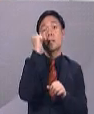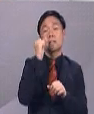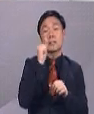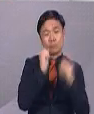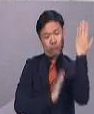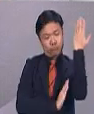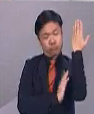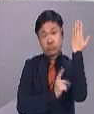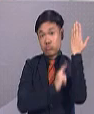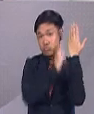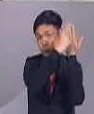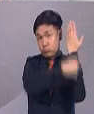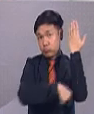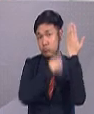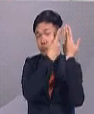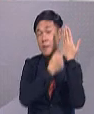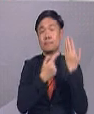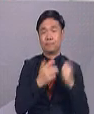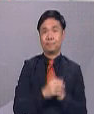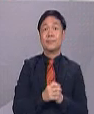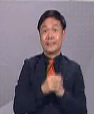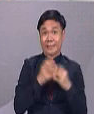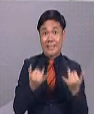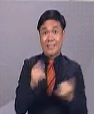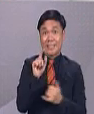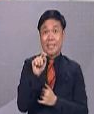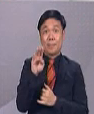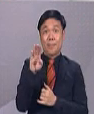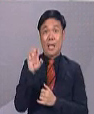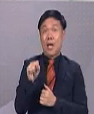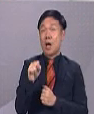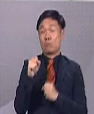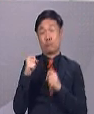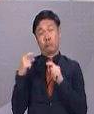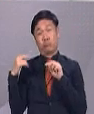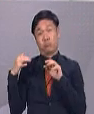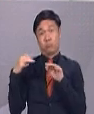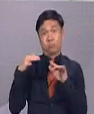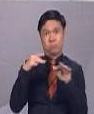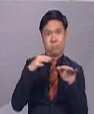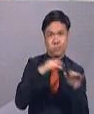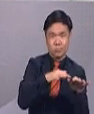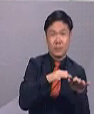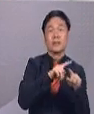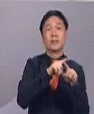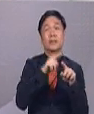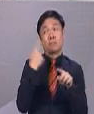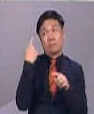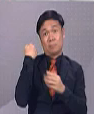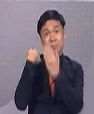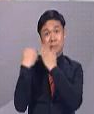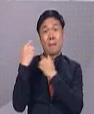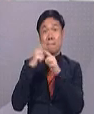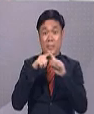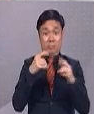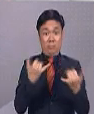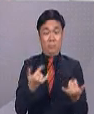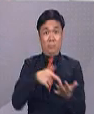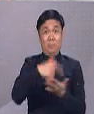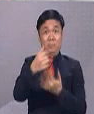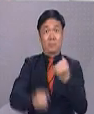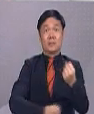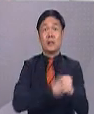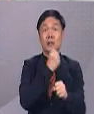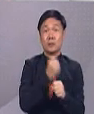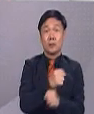lagi menjelang musim perayaan. Saban tahun, TBS akan dibanjiri ribuan perantau. Namun tahun ini berbeza apabila hub